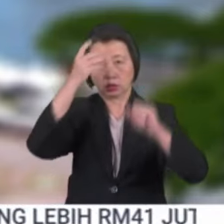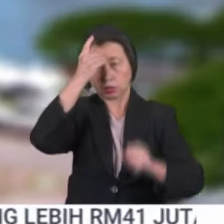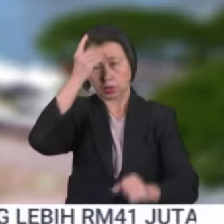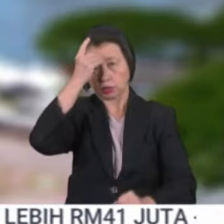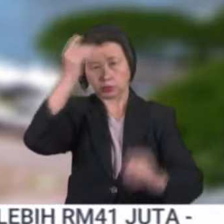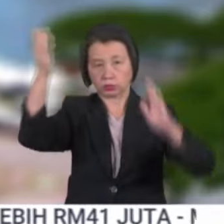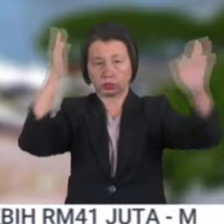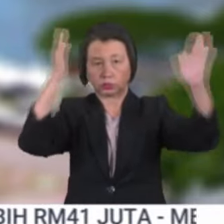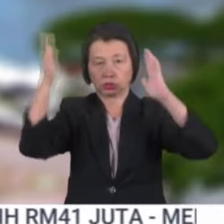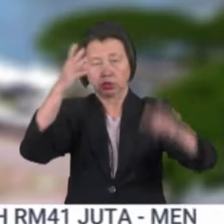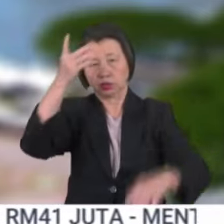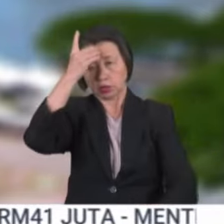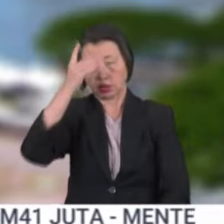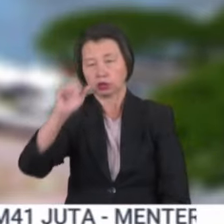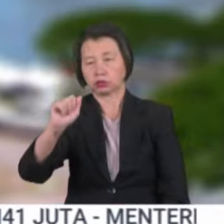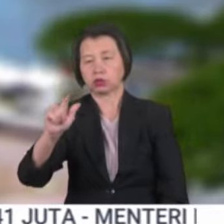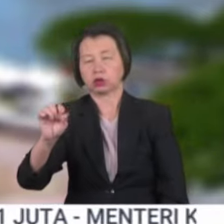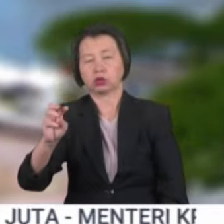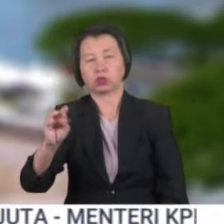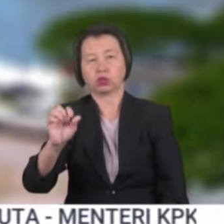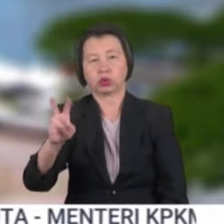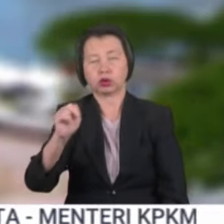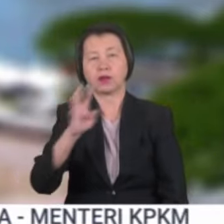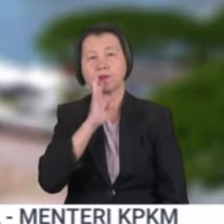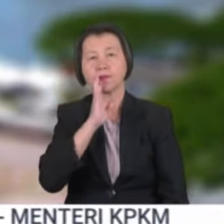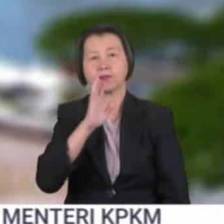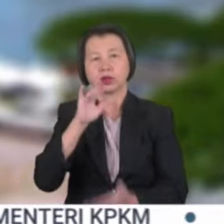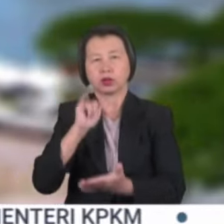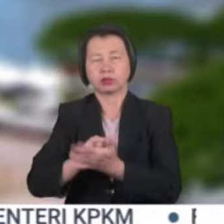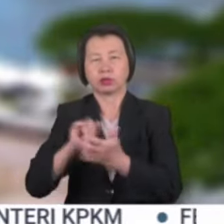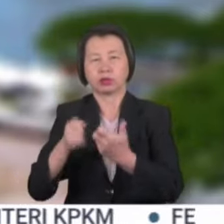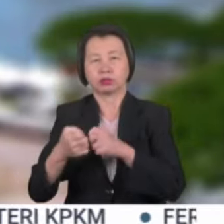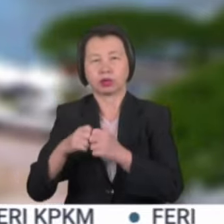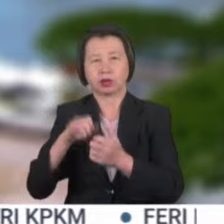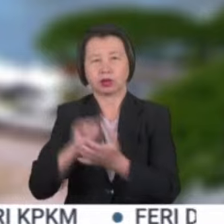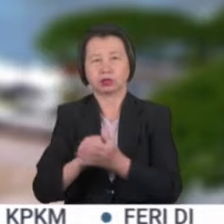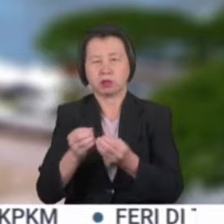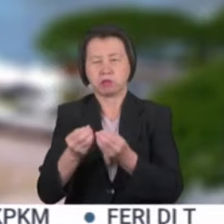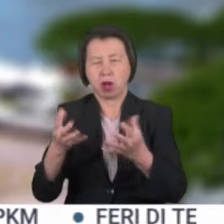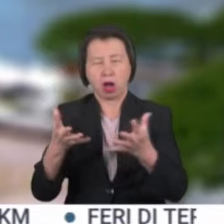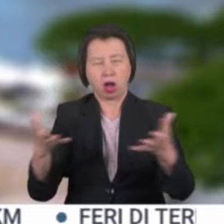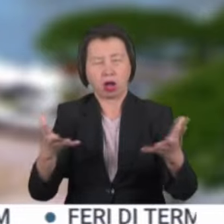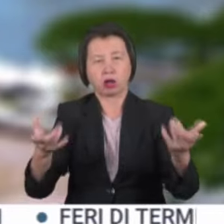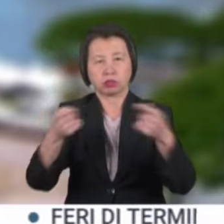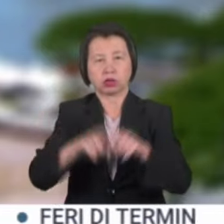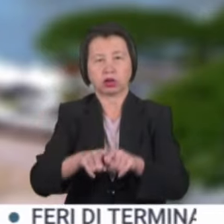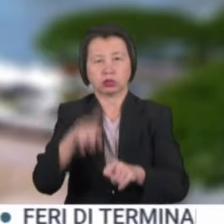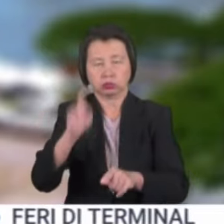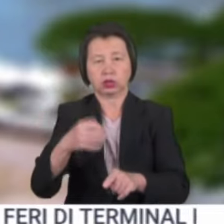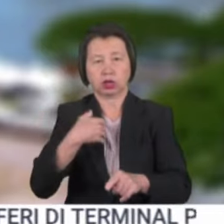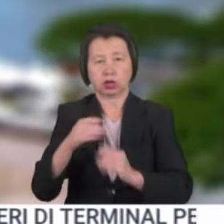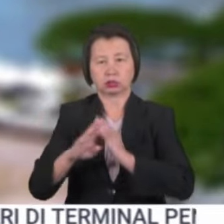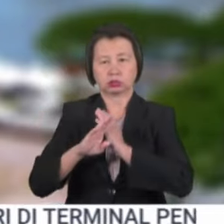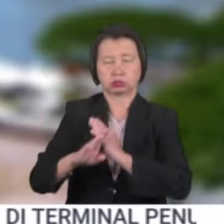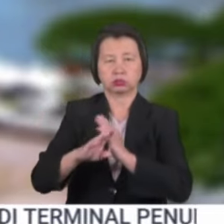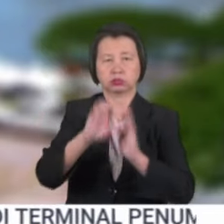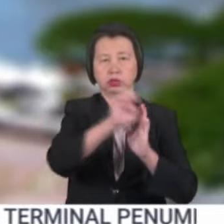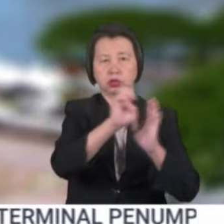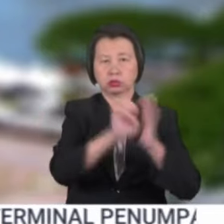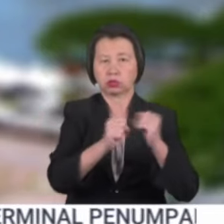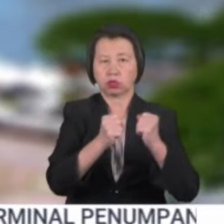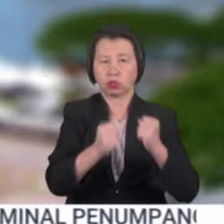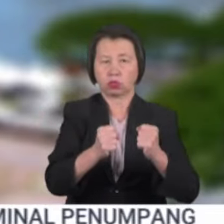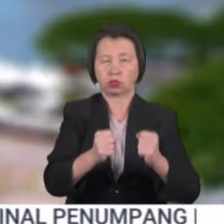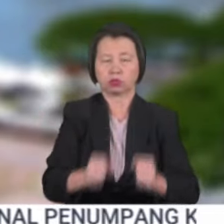Datuk-Datuk Malaysia, Datuk Awalan Abdul Aziz berkata isu berkenaan yang semakin berleluasa memerlukan satu bentuk enactment yang